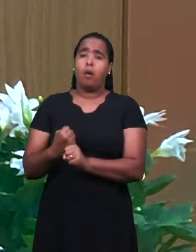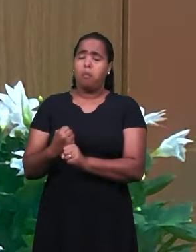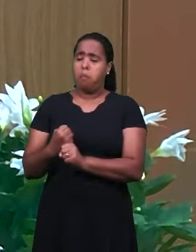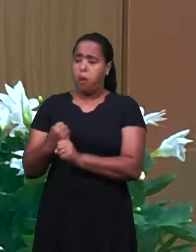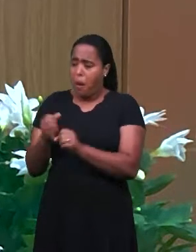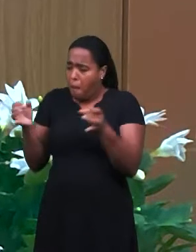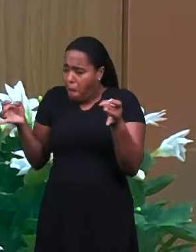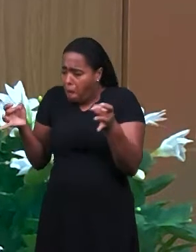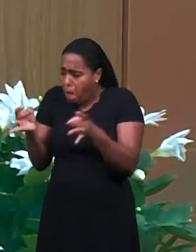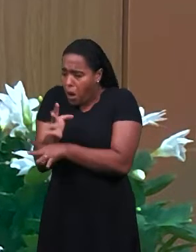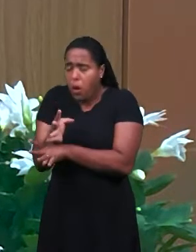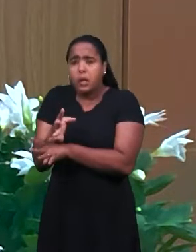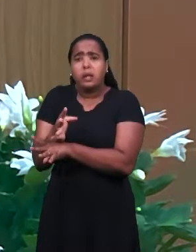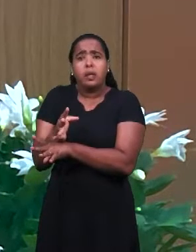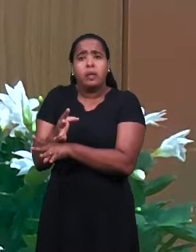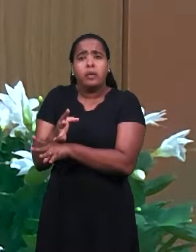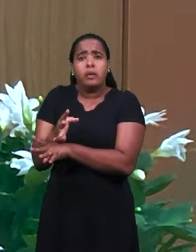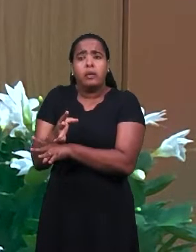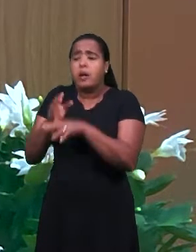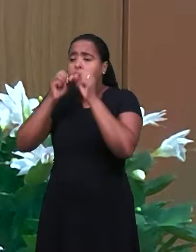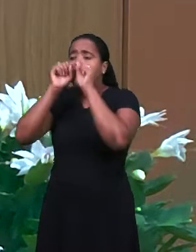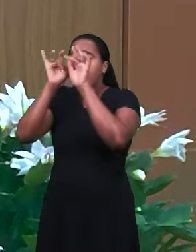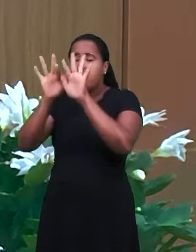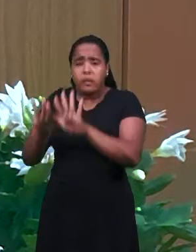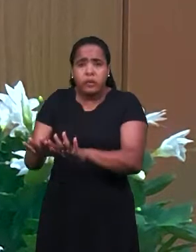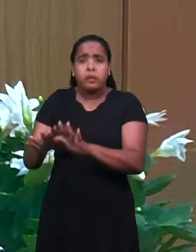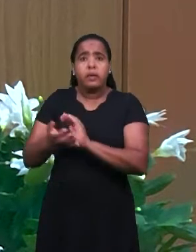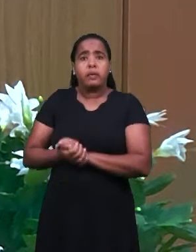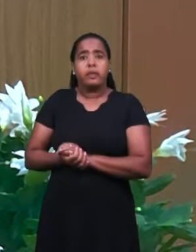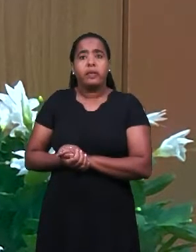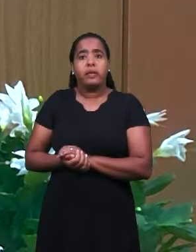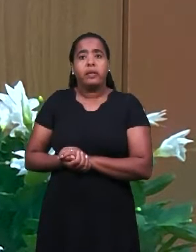работа восстановлена, построенная,